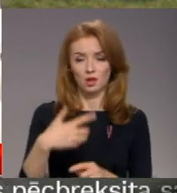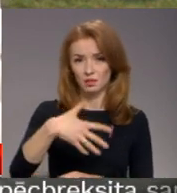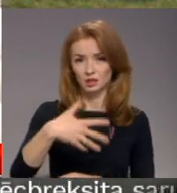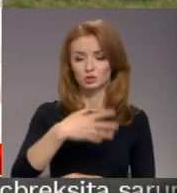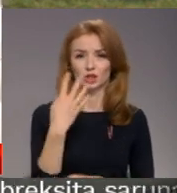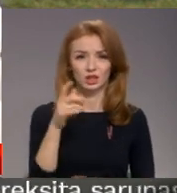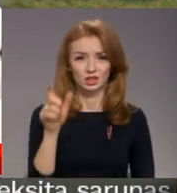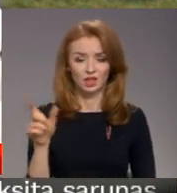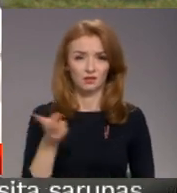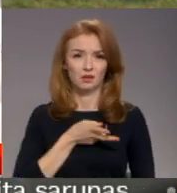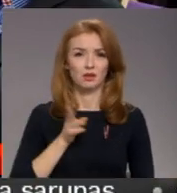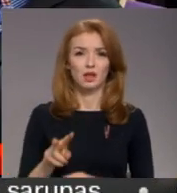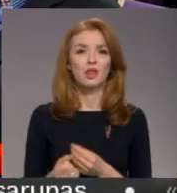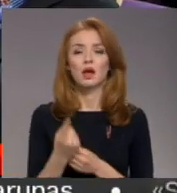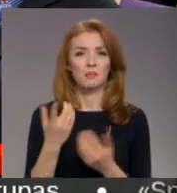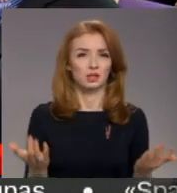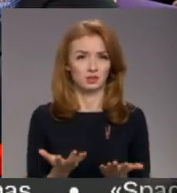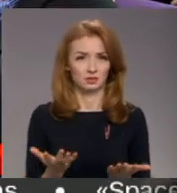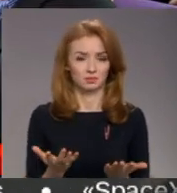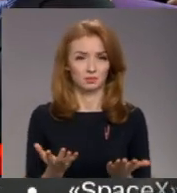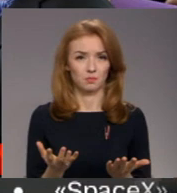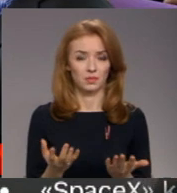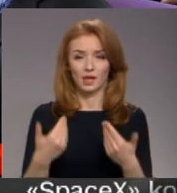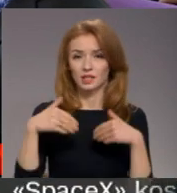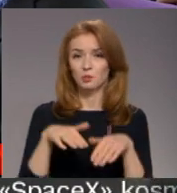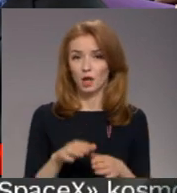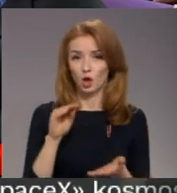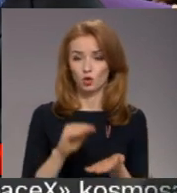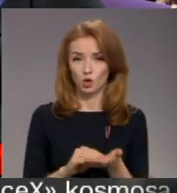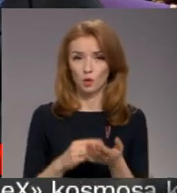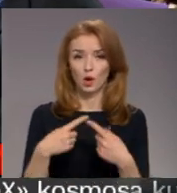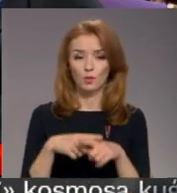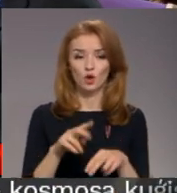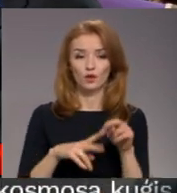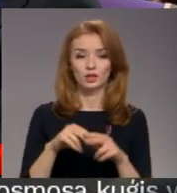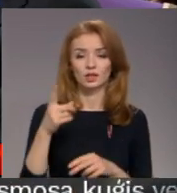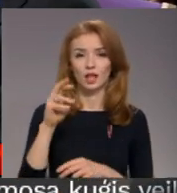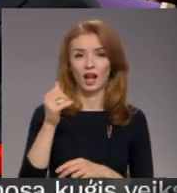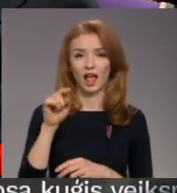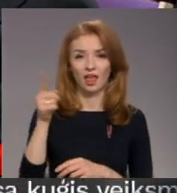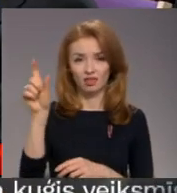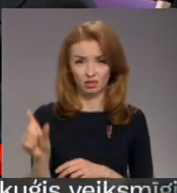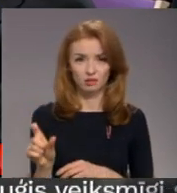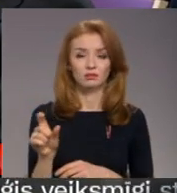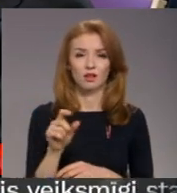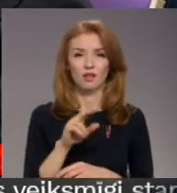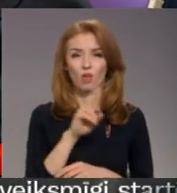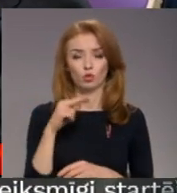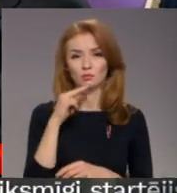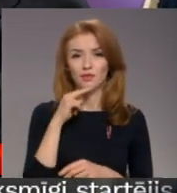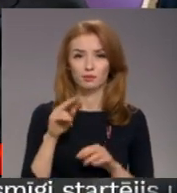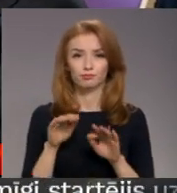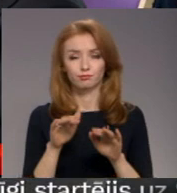54 cilvēku bojājēji. Saskaņā ar spriedumu tieši būvinženieri Ivara Sergeta nevērīgo darbību rezultātā